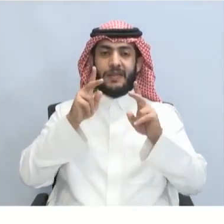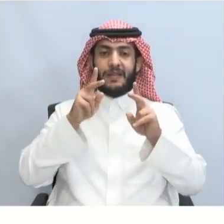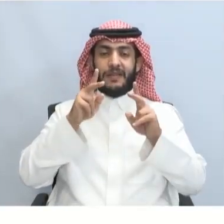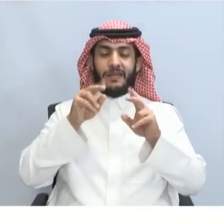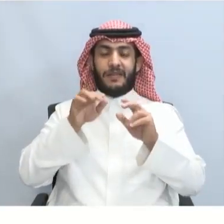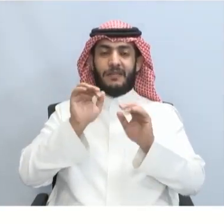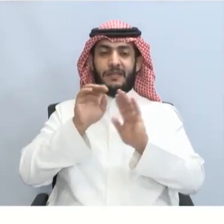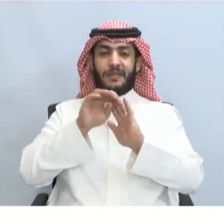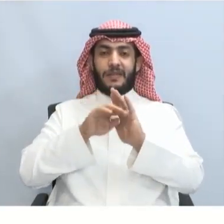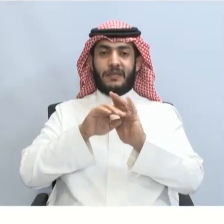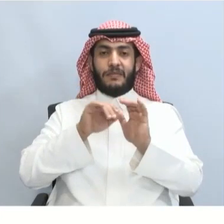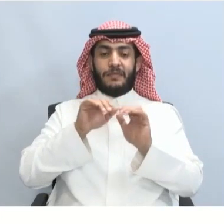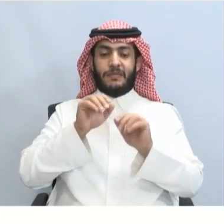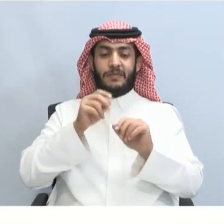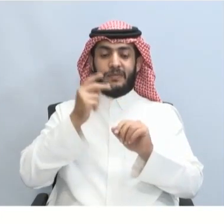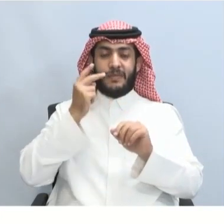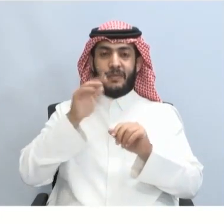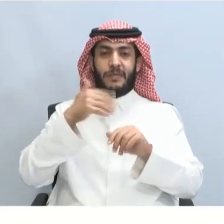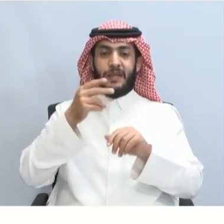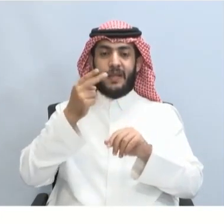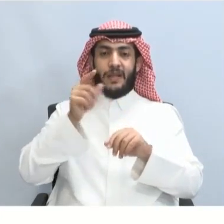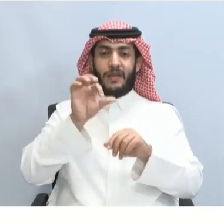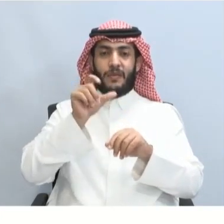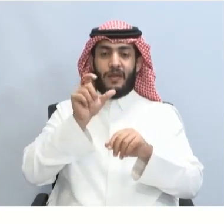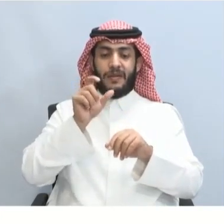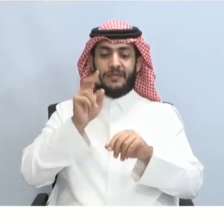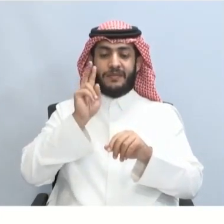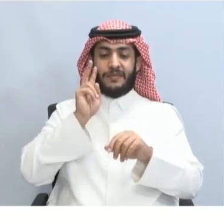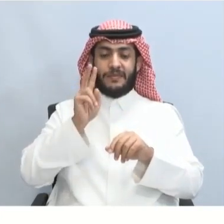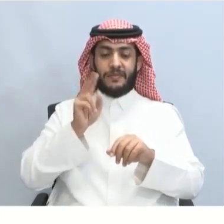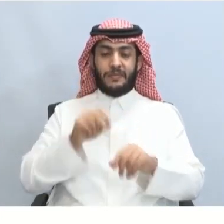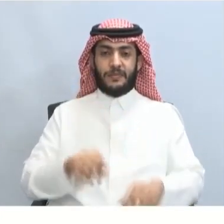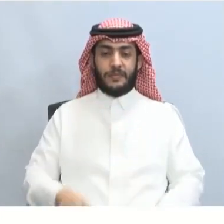فتح في المستعرض ستظهر لنا هذه